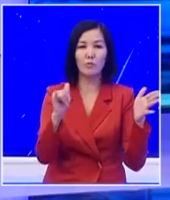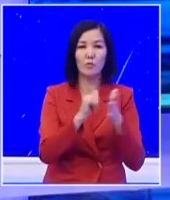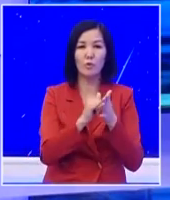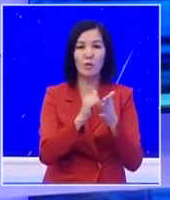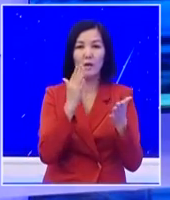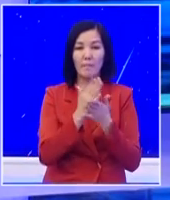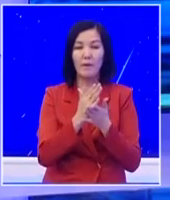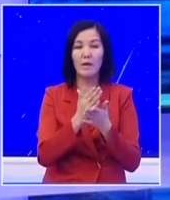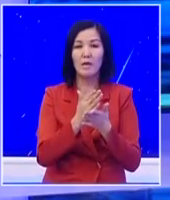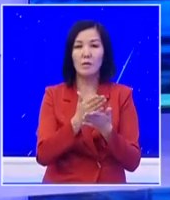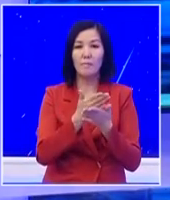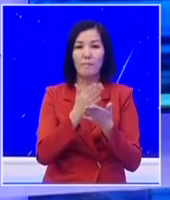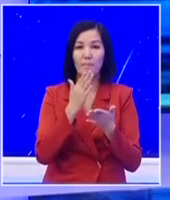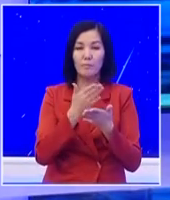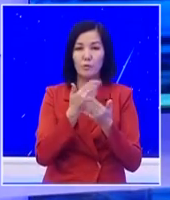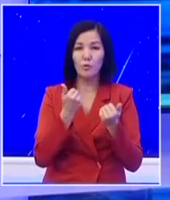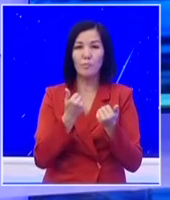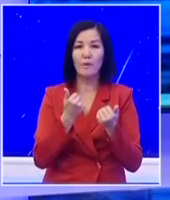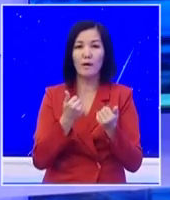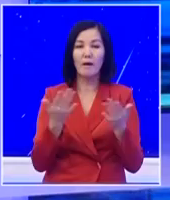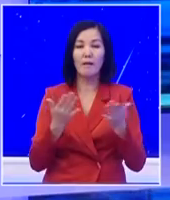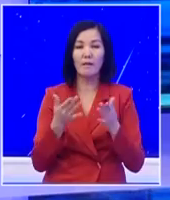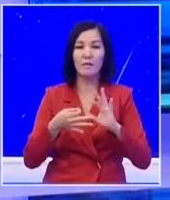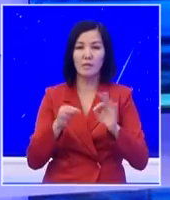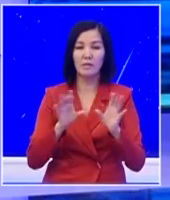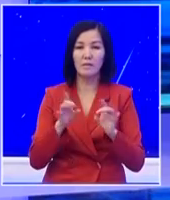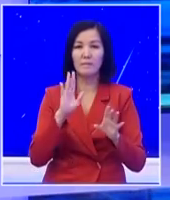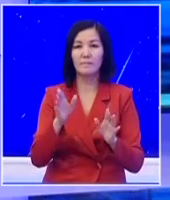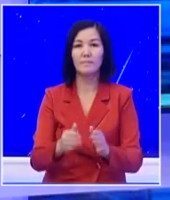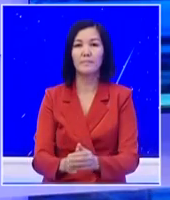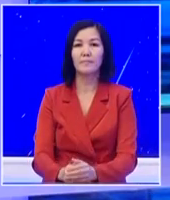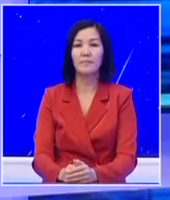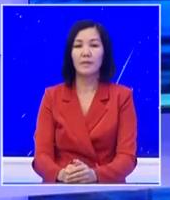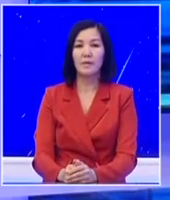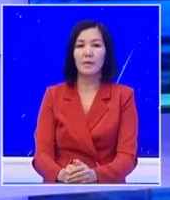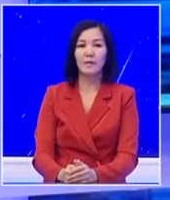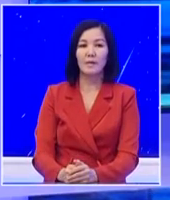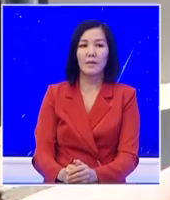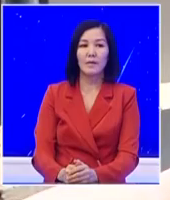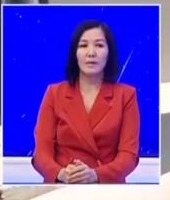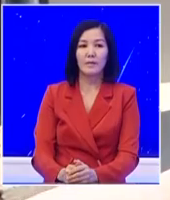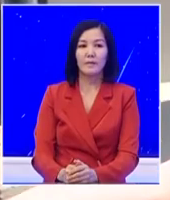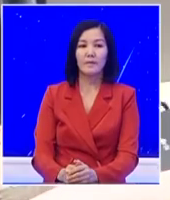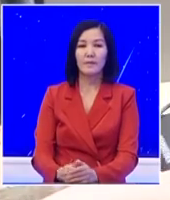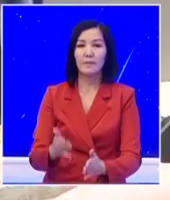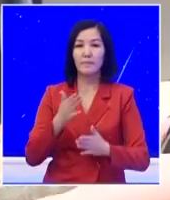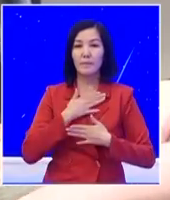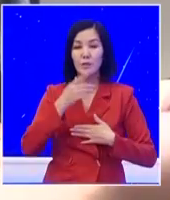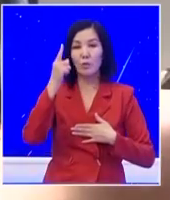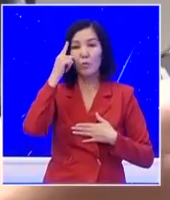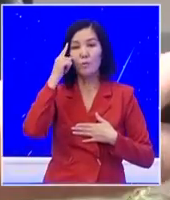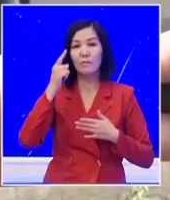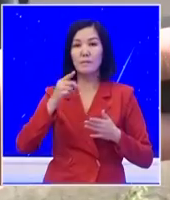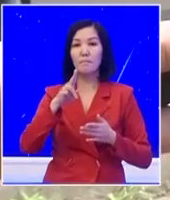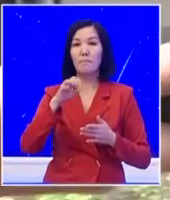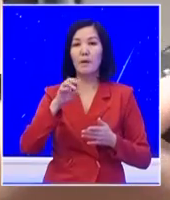пандус қойылған ба? Болса талапқа сай ма? Біздің түсірілім тобы зерттеп көрді. Біздің ойымыз мысалы пандус